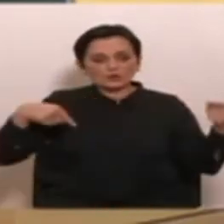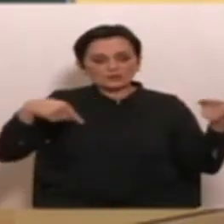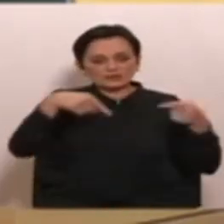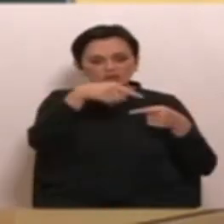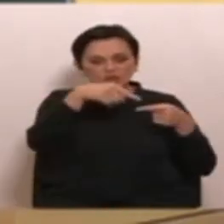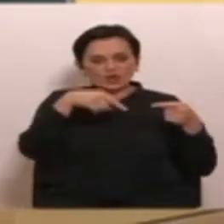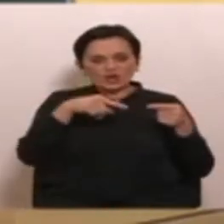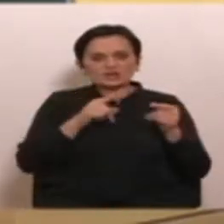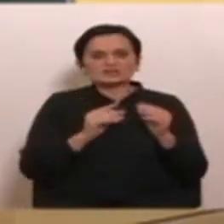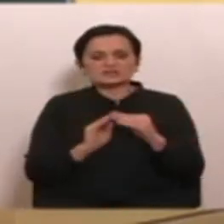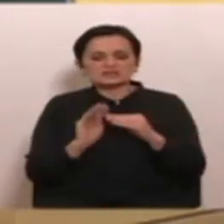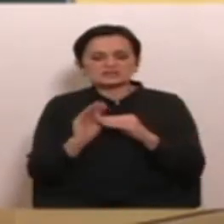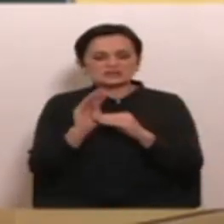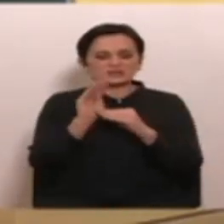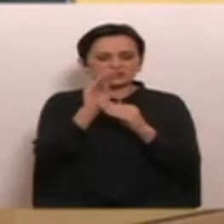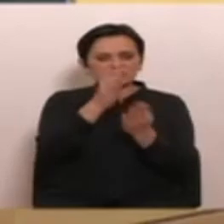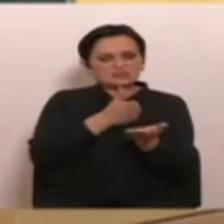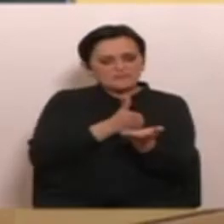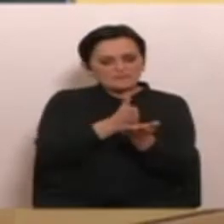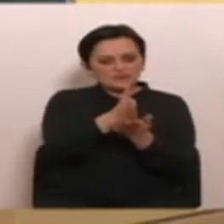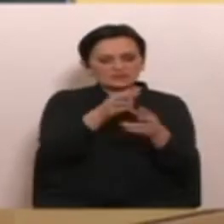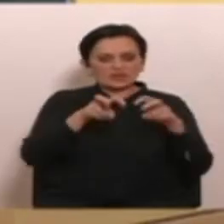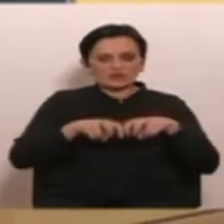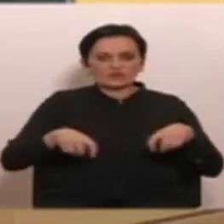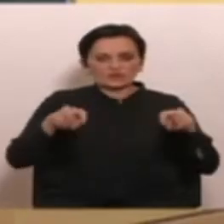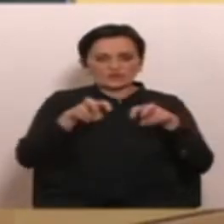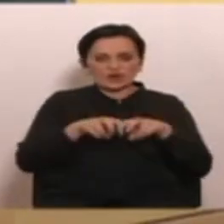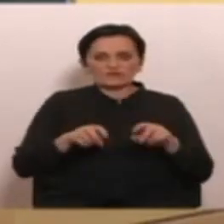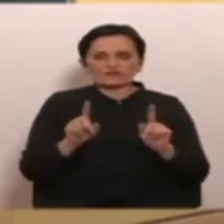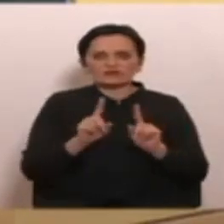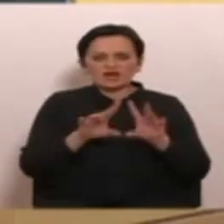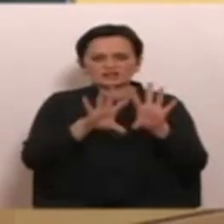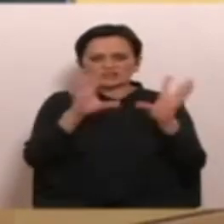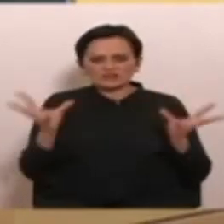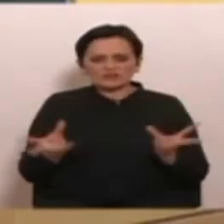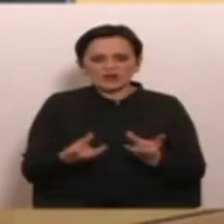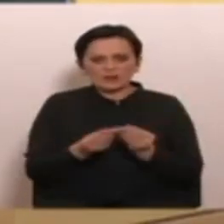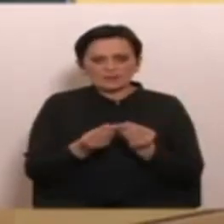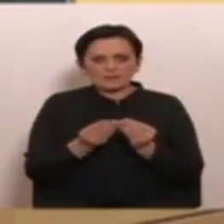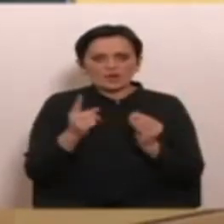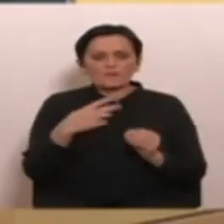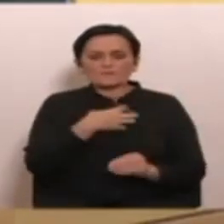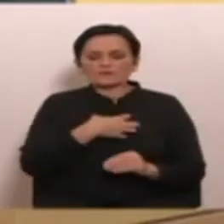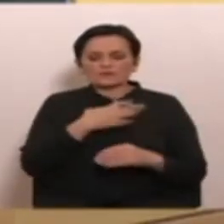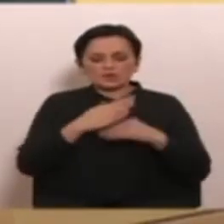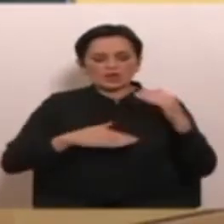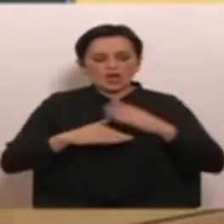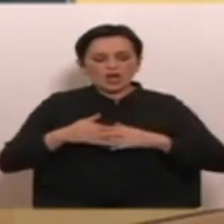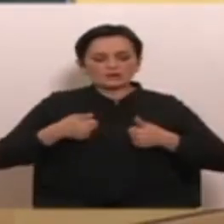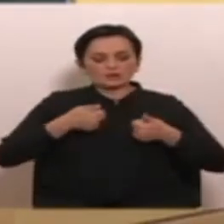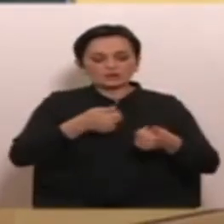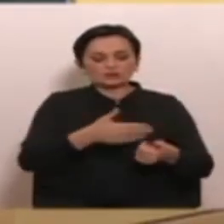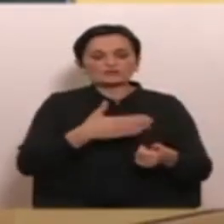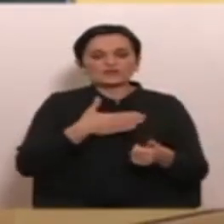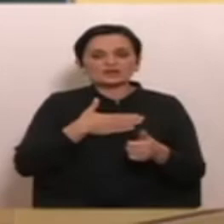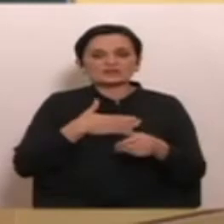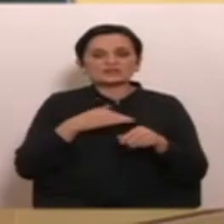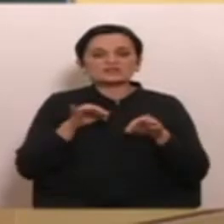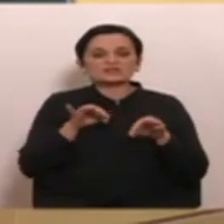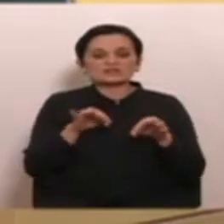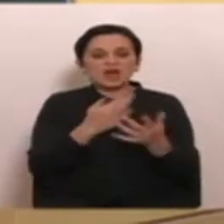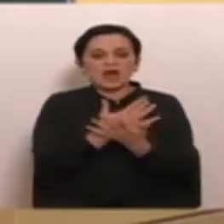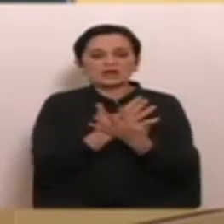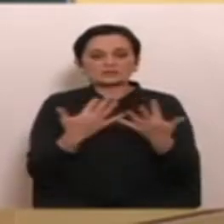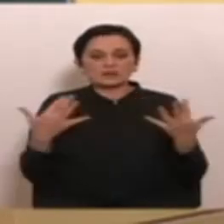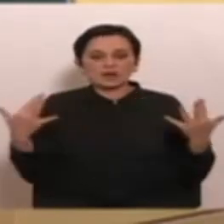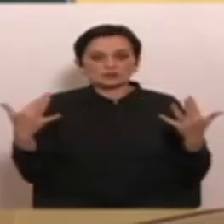ზრდის მიზანშეწონილობის კვლევა, რაც ყველაფერი ერთად მნიშვნელოვნად შეუწყობს ხელს ჩვენი სატრანსპორტო მარშრუტის